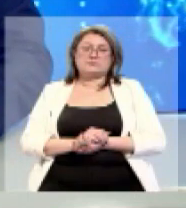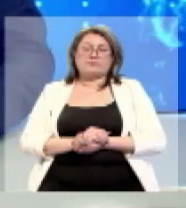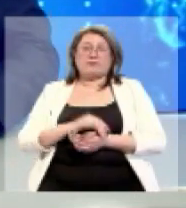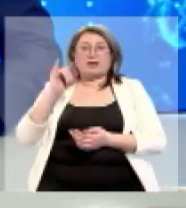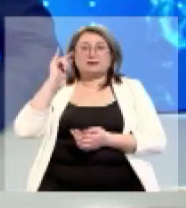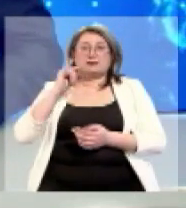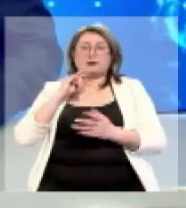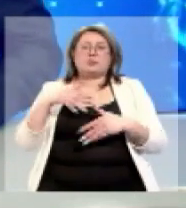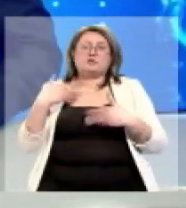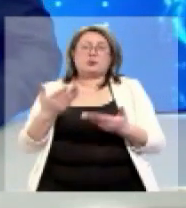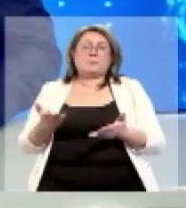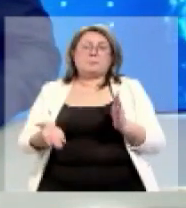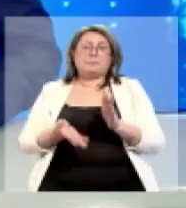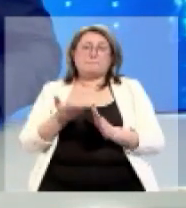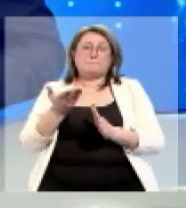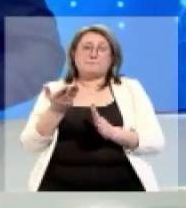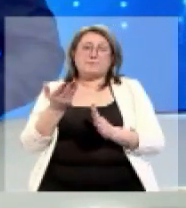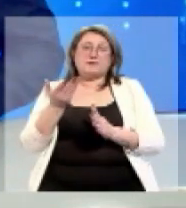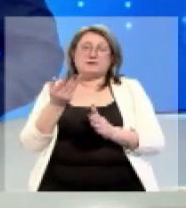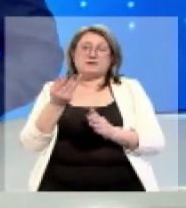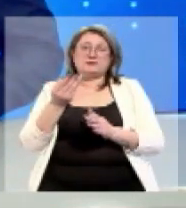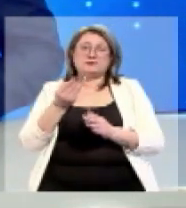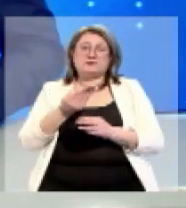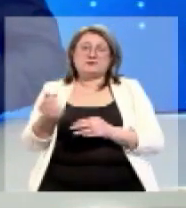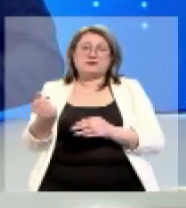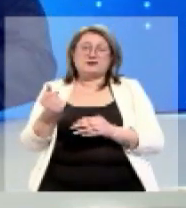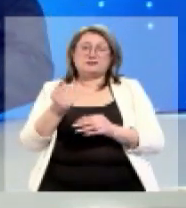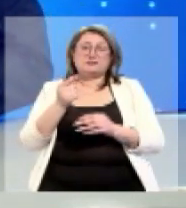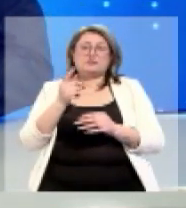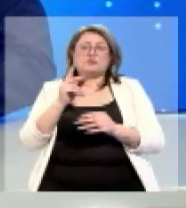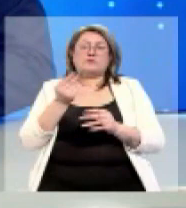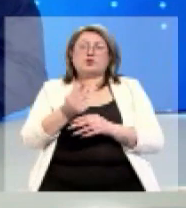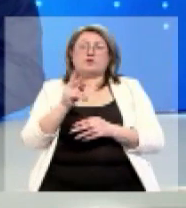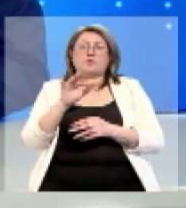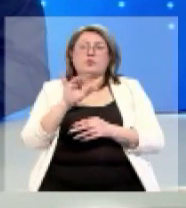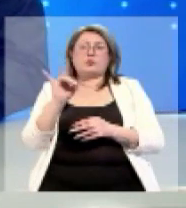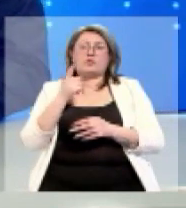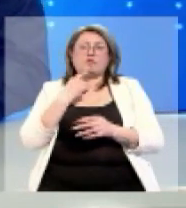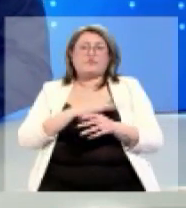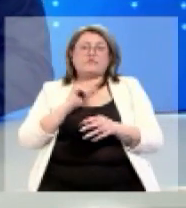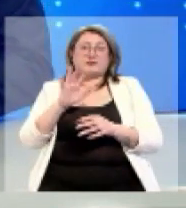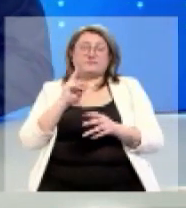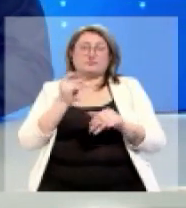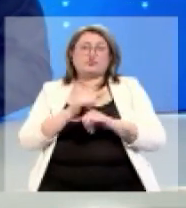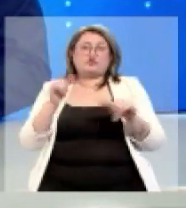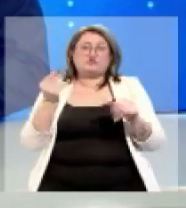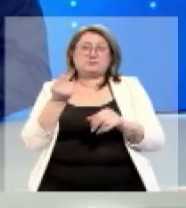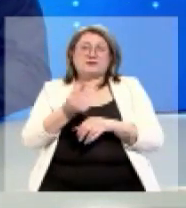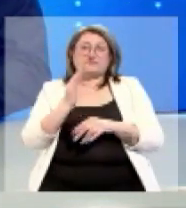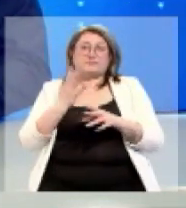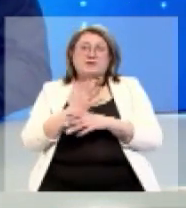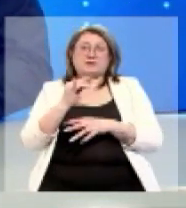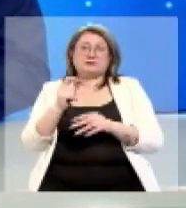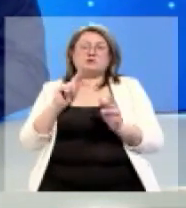Қазақстанда донорларға төленетін ақшаны 5 есе көтеру ұсынылды. Сенаторлар елімізде қан донорларын қолдаудың кемшіліктерін айтып